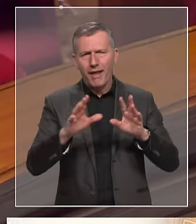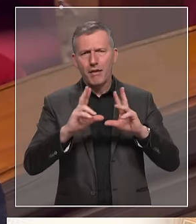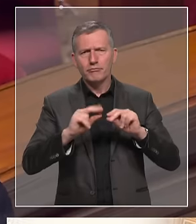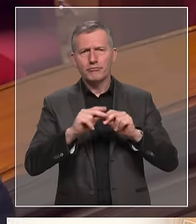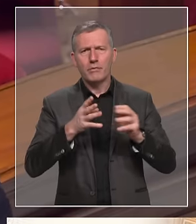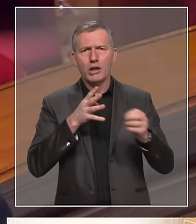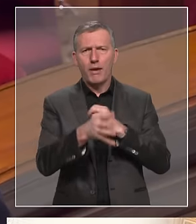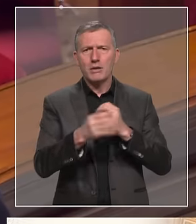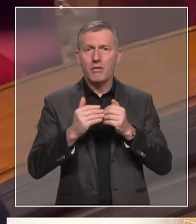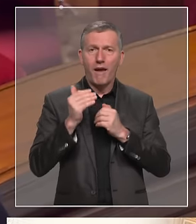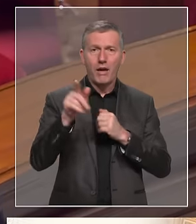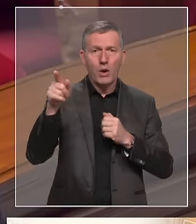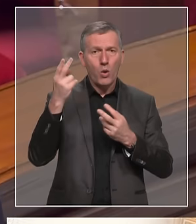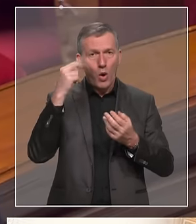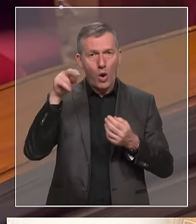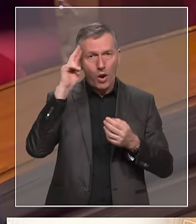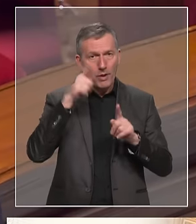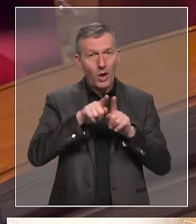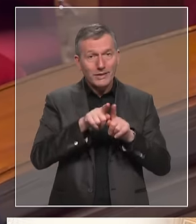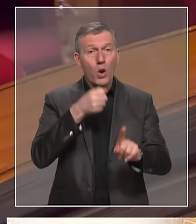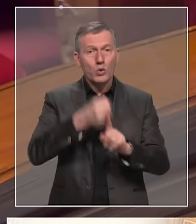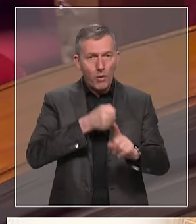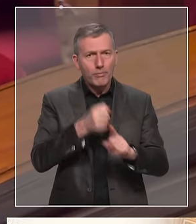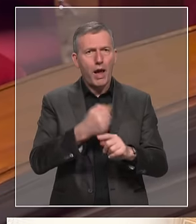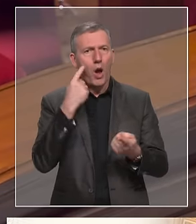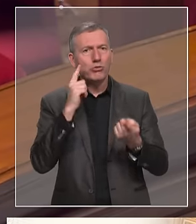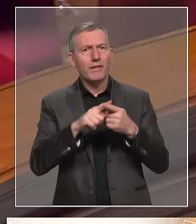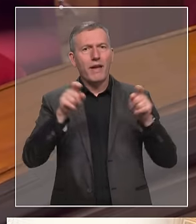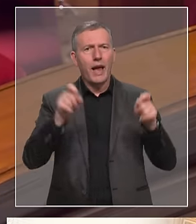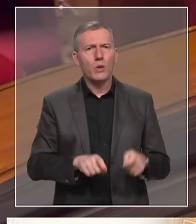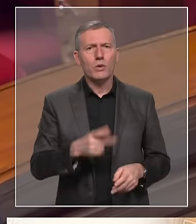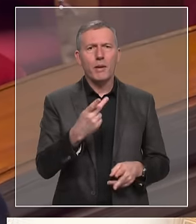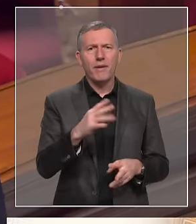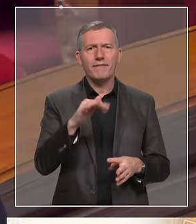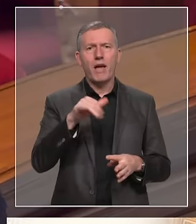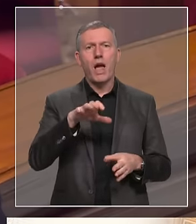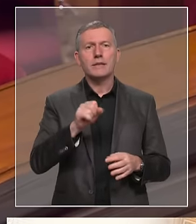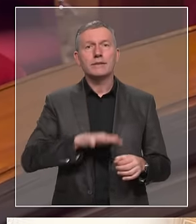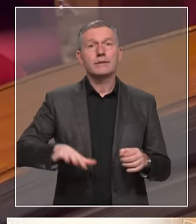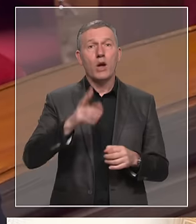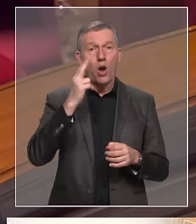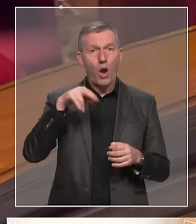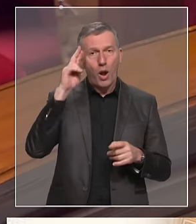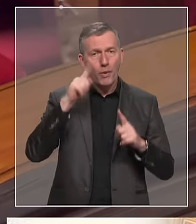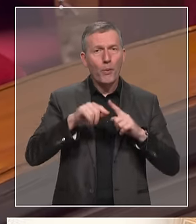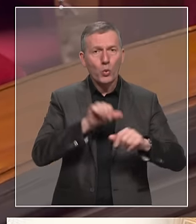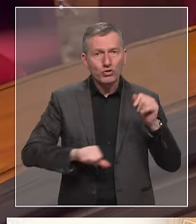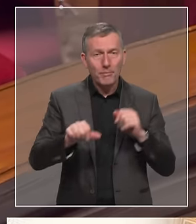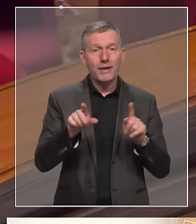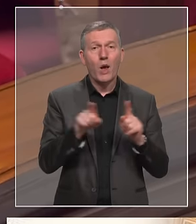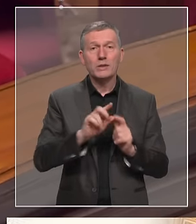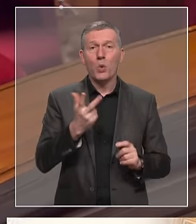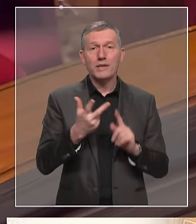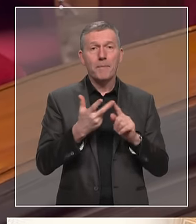l'Europe. Deux, combat au niveau européen pour la réduction globale des PFAS et des produits chimiques. Et trois, mesures de protection